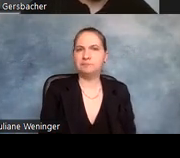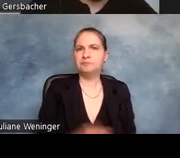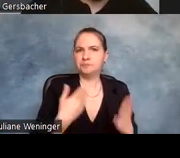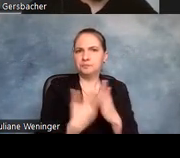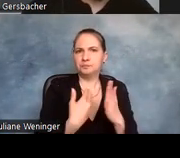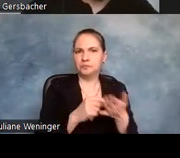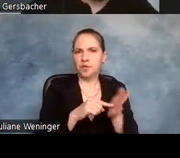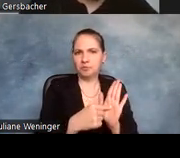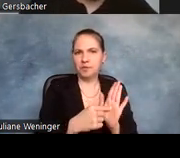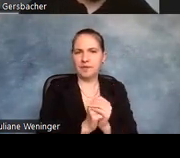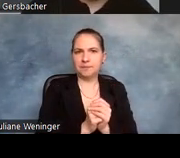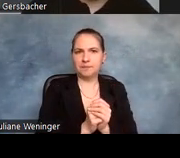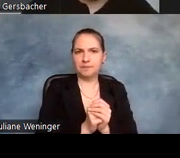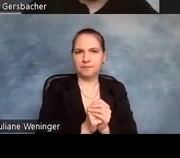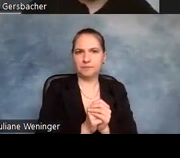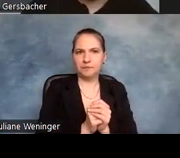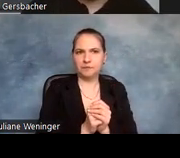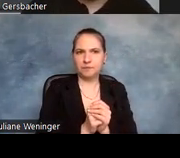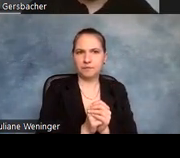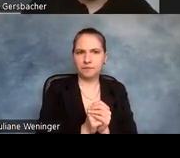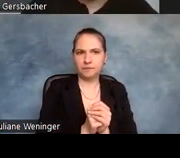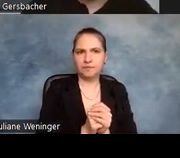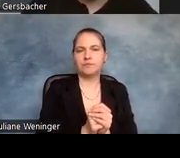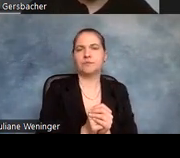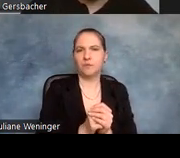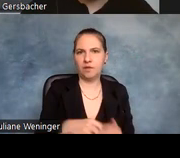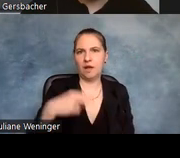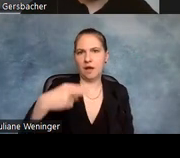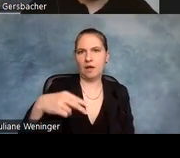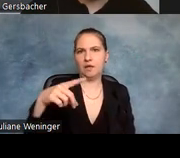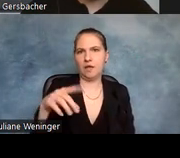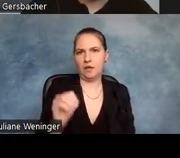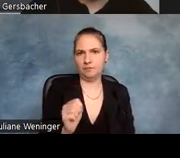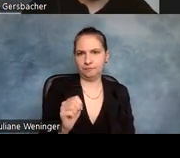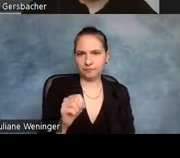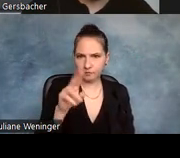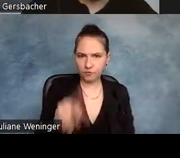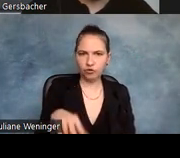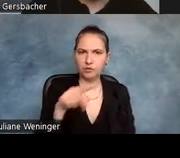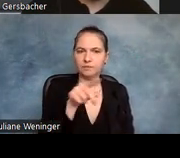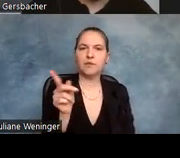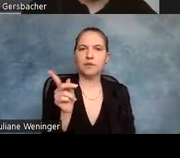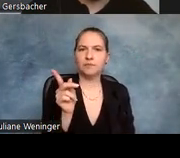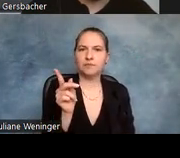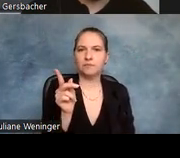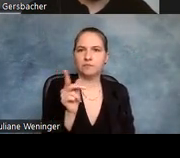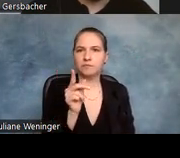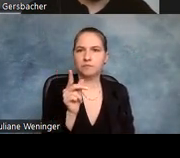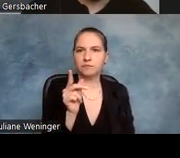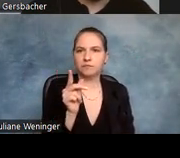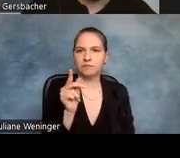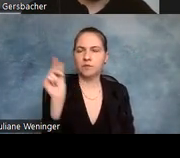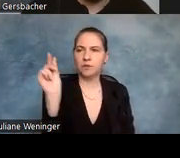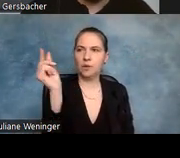laufen auf der Seite von der HDM Stuttgart. Das ist auch wieder, wenn man es installiert hat. Hier oben wird es wieder angezeigt, also eine